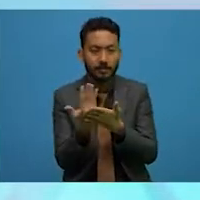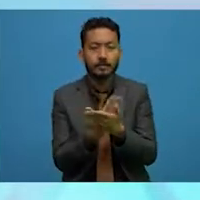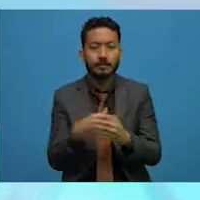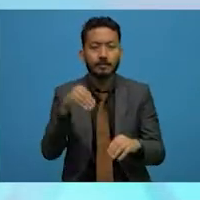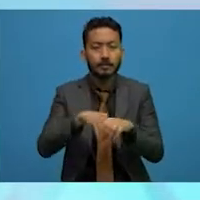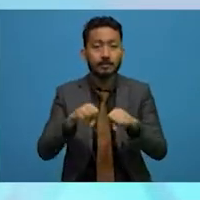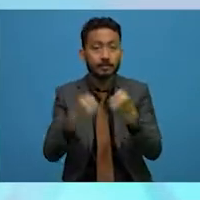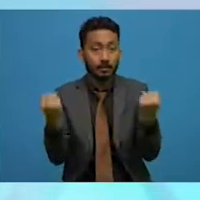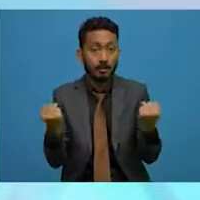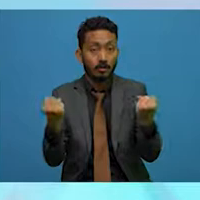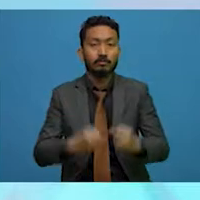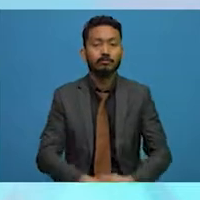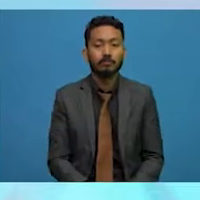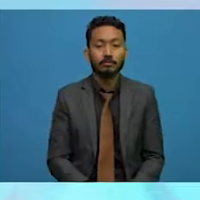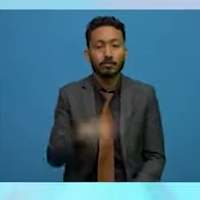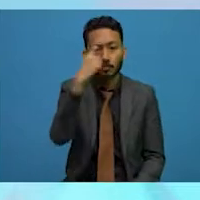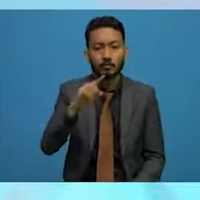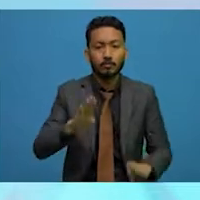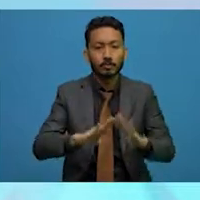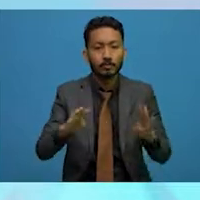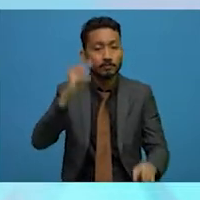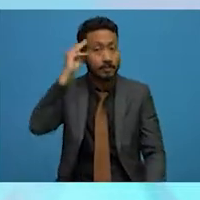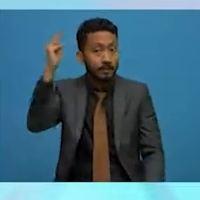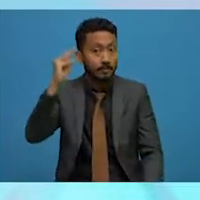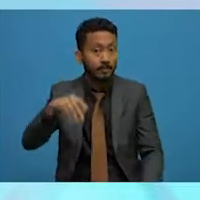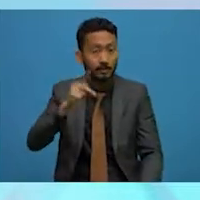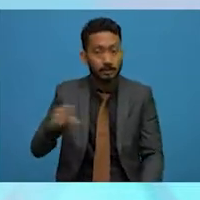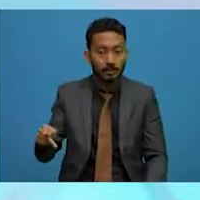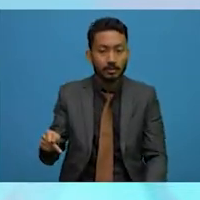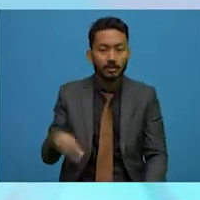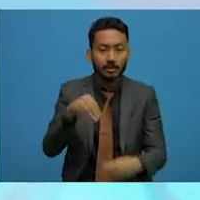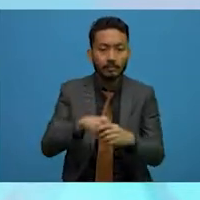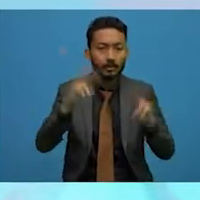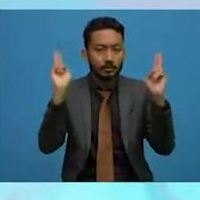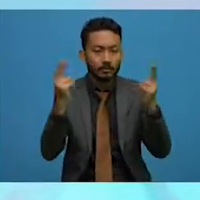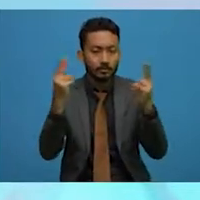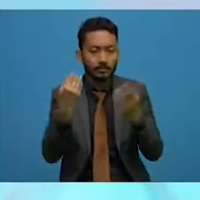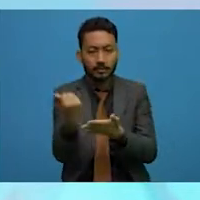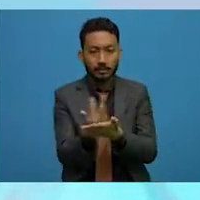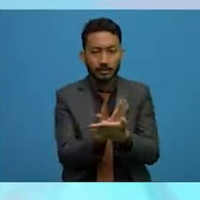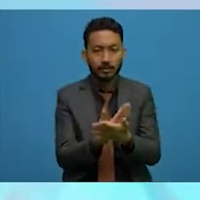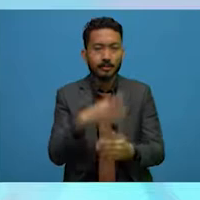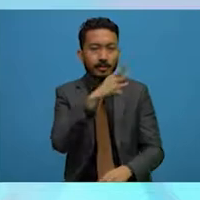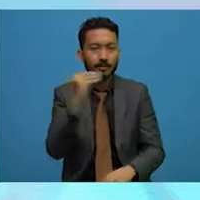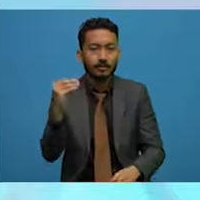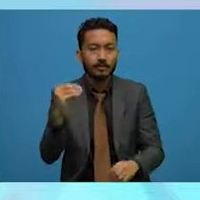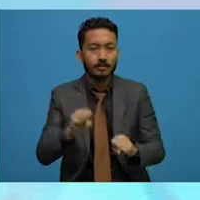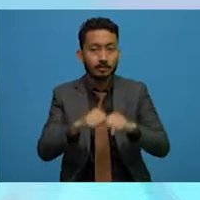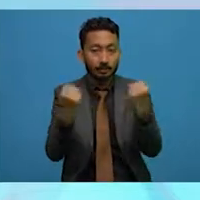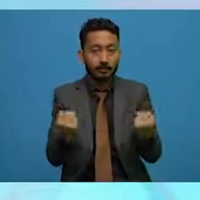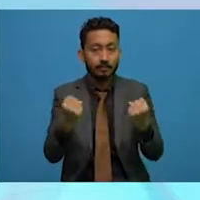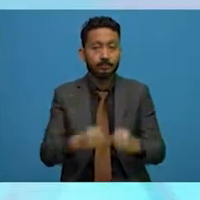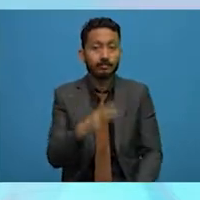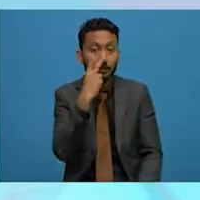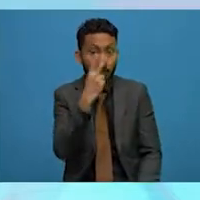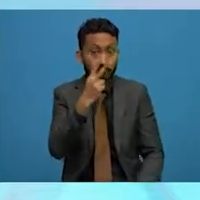sastra. Untuk membuka minda pelajar dalam tajuk multimedia dan sastra, mari kita lihat